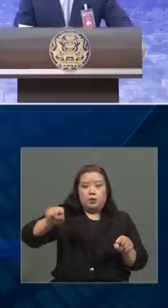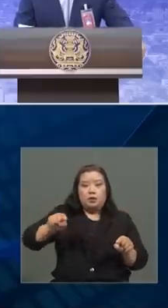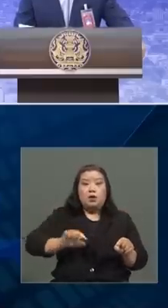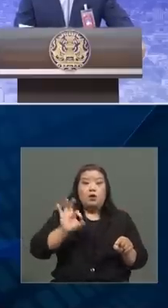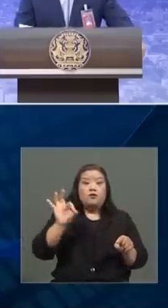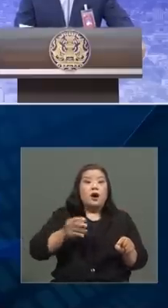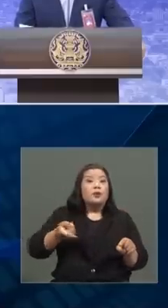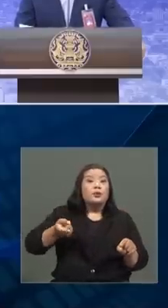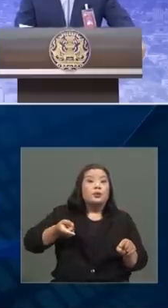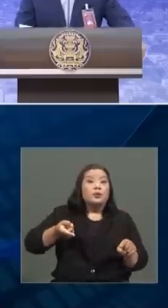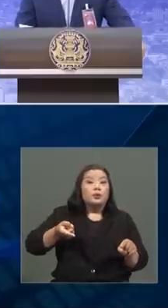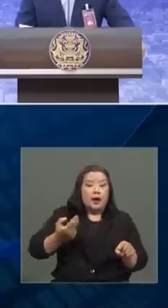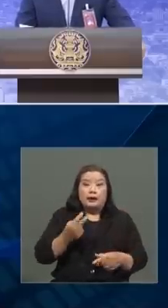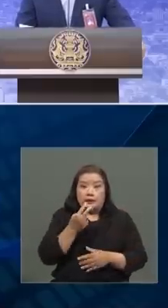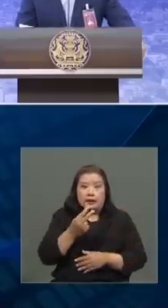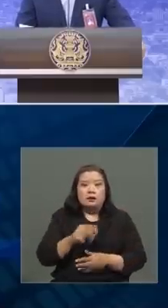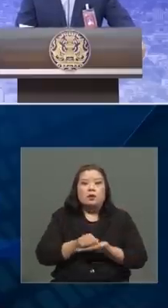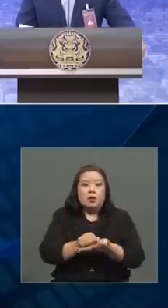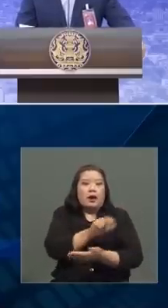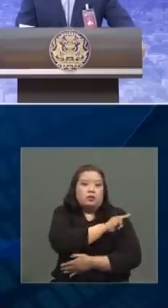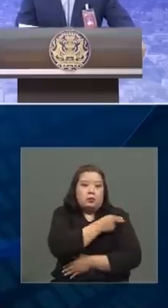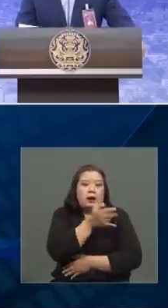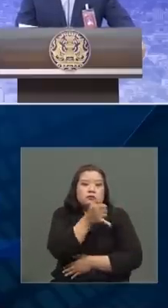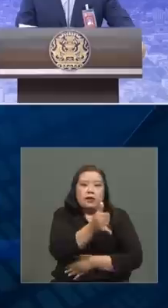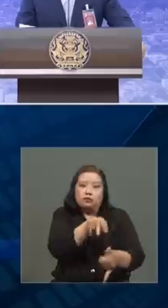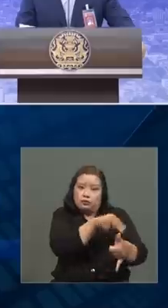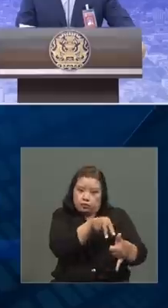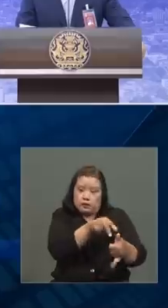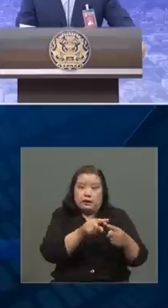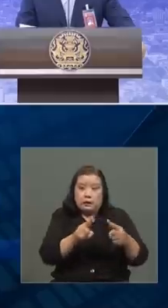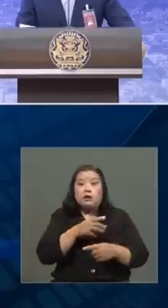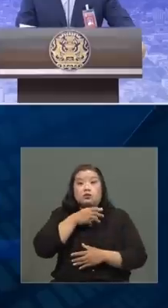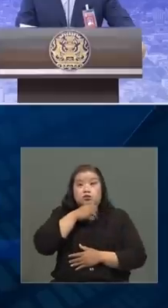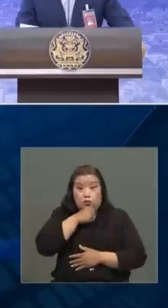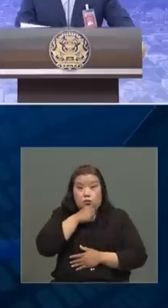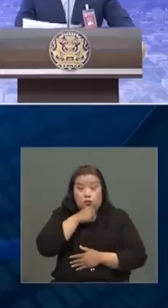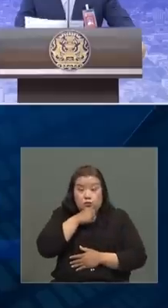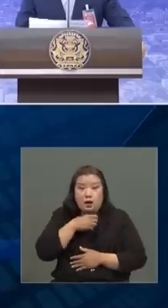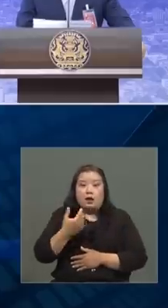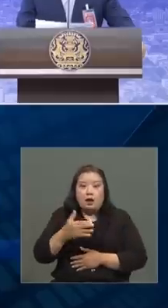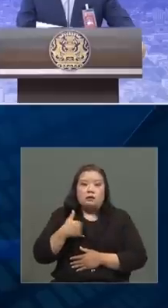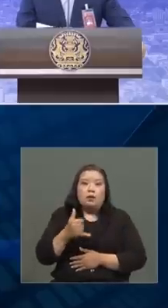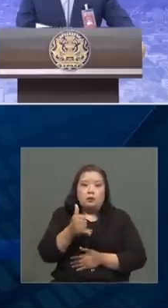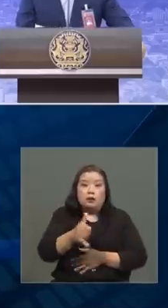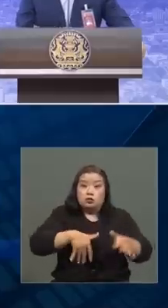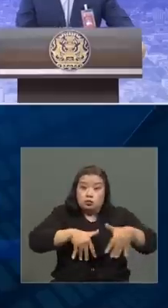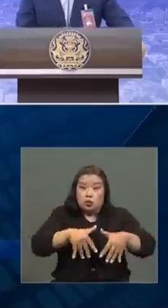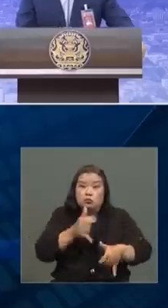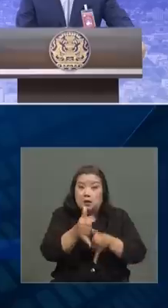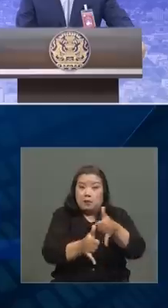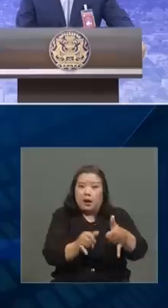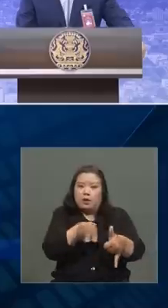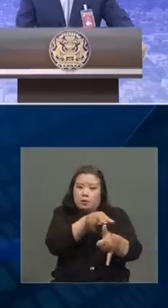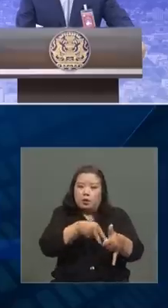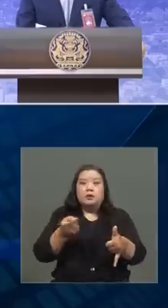เข้ามาในระบบบริการสีออกเป็นสีส้มเนี่ยนะครับก็คือเป็นการค้นหาเชิงรุกซึ่งต้องทำกันอยู่ตลอดเวลา